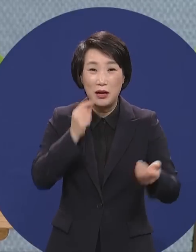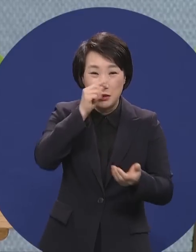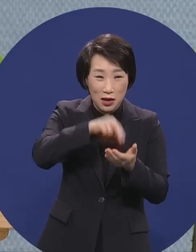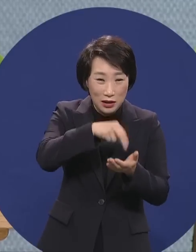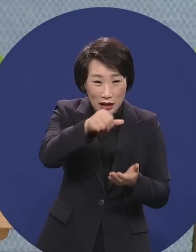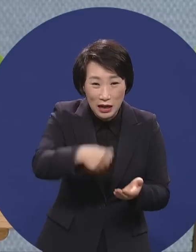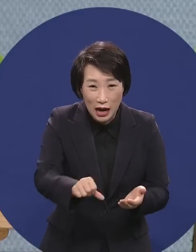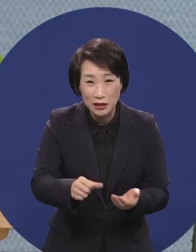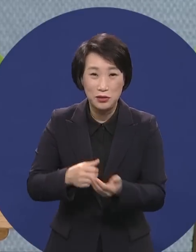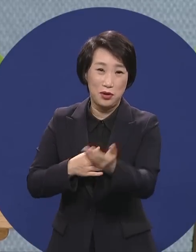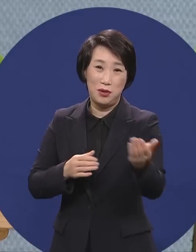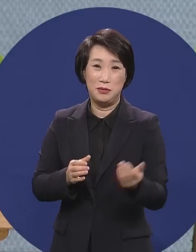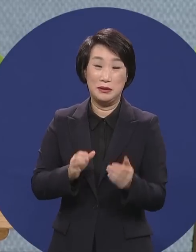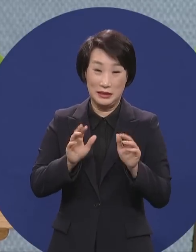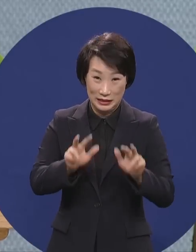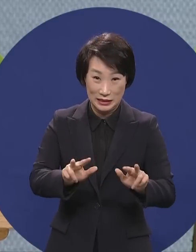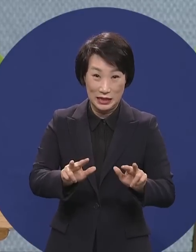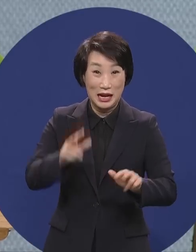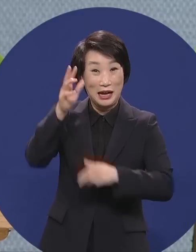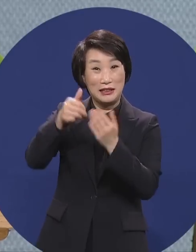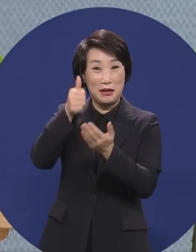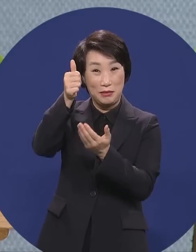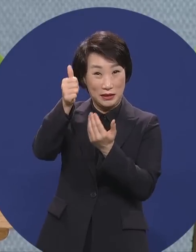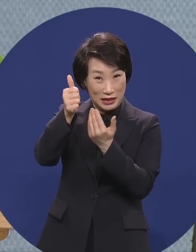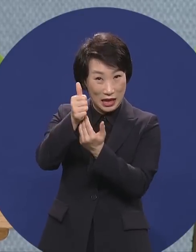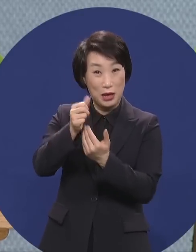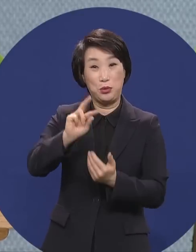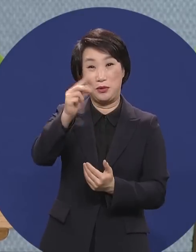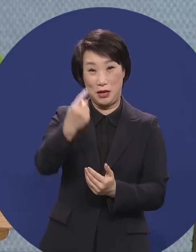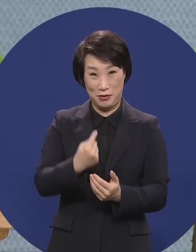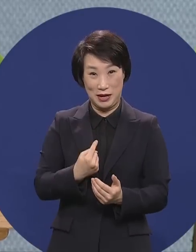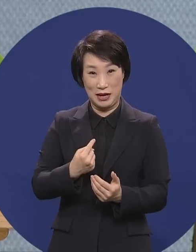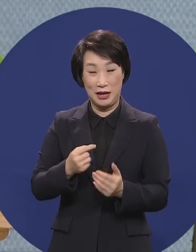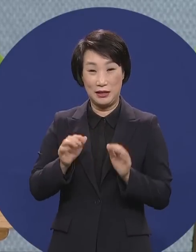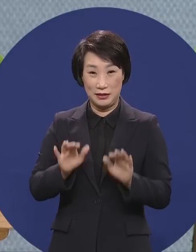탕자요, 하나님께 돌아오면